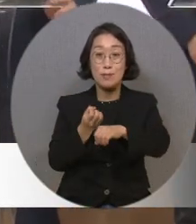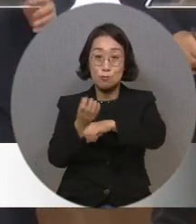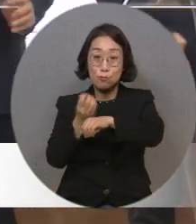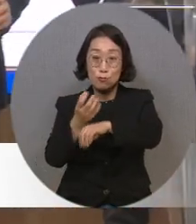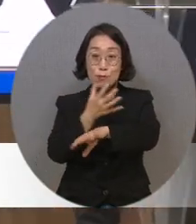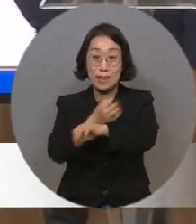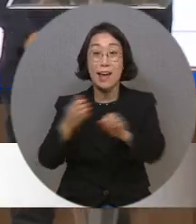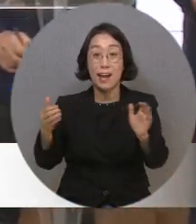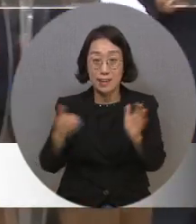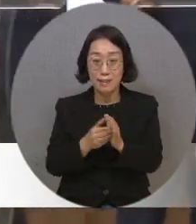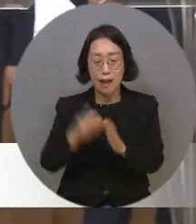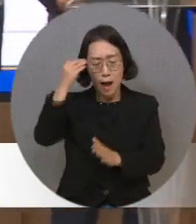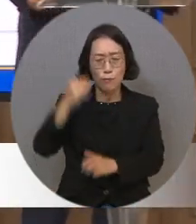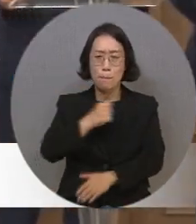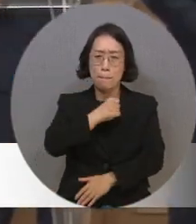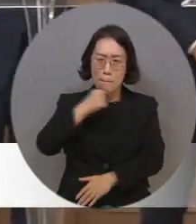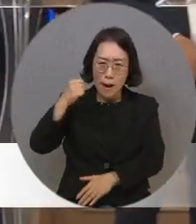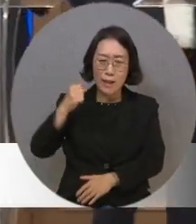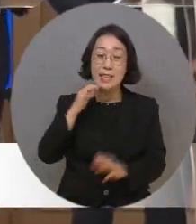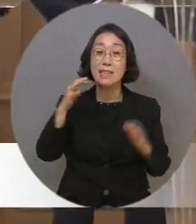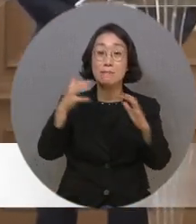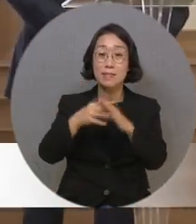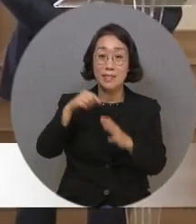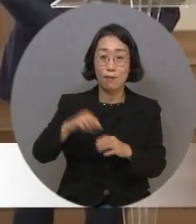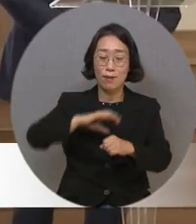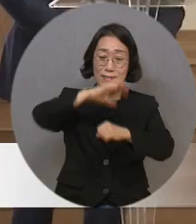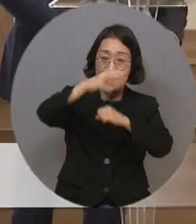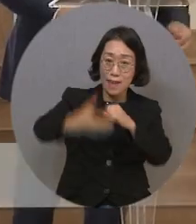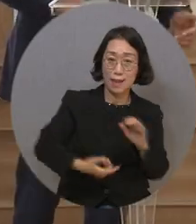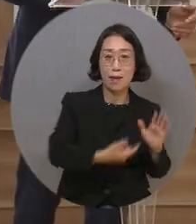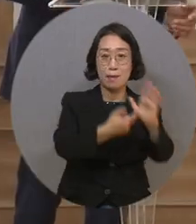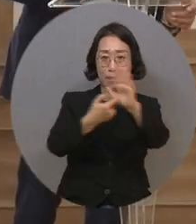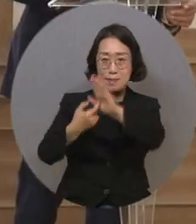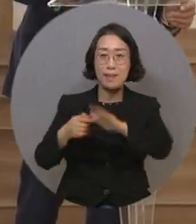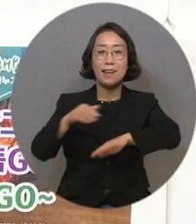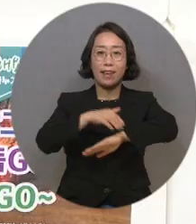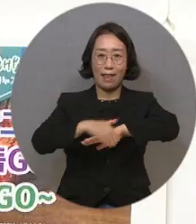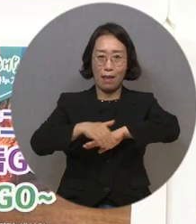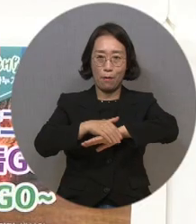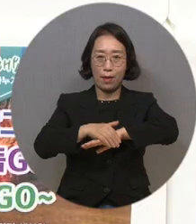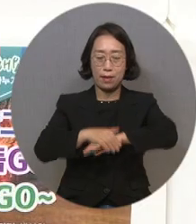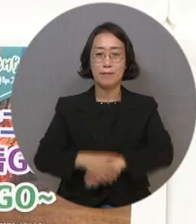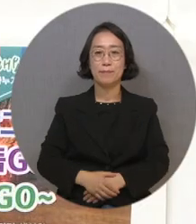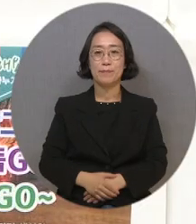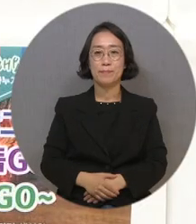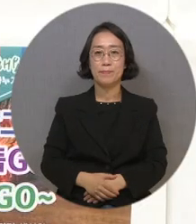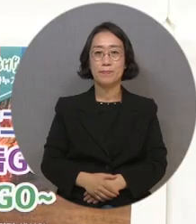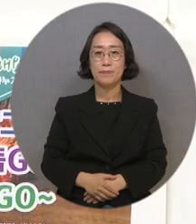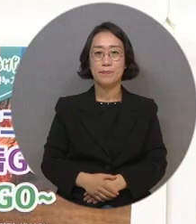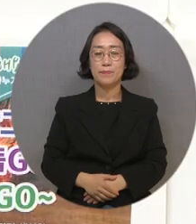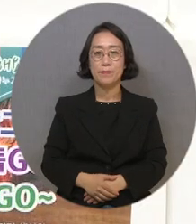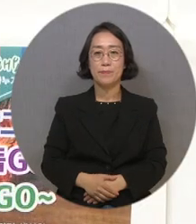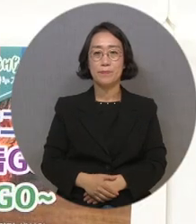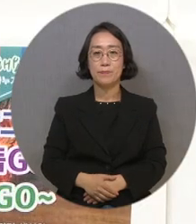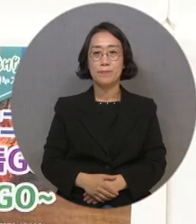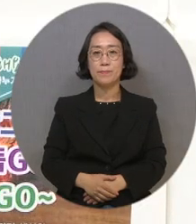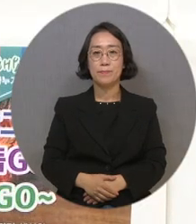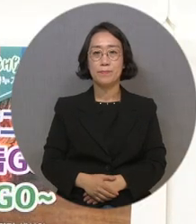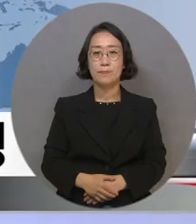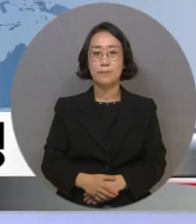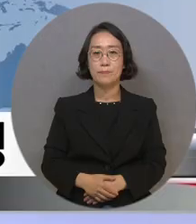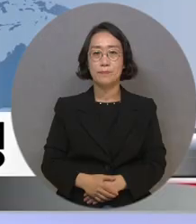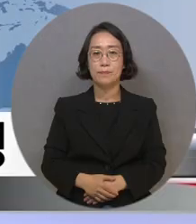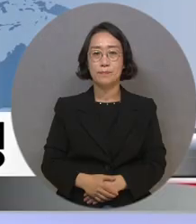맺고 한국의 맛을 대표하는 김치를 세계에 전할 계획입니다. 복지TV 뉴스 정유정입니다.